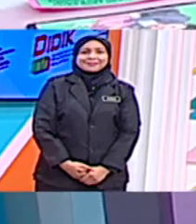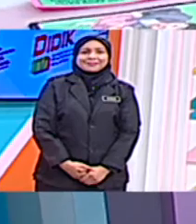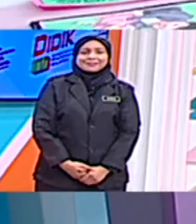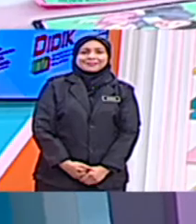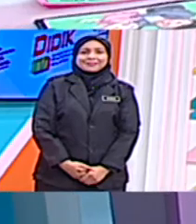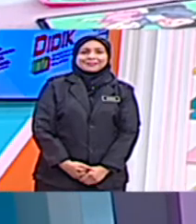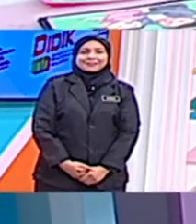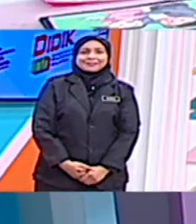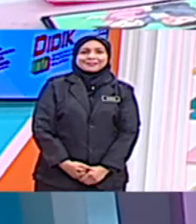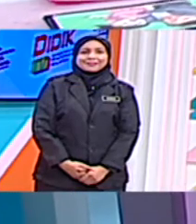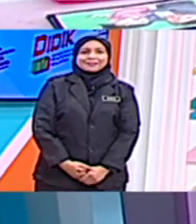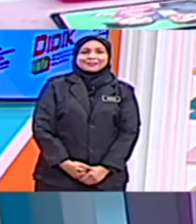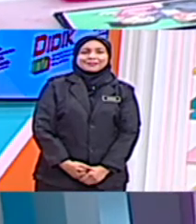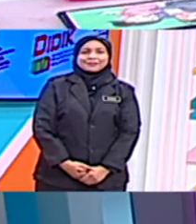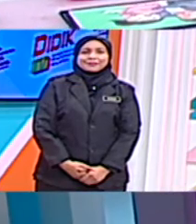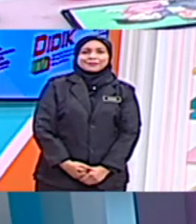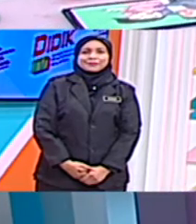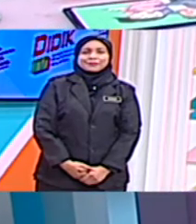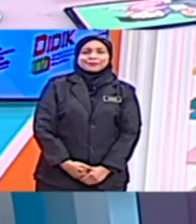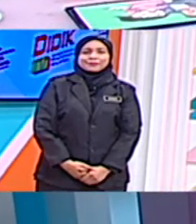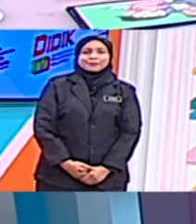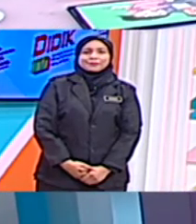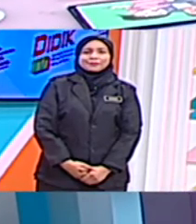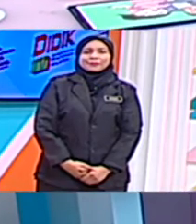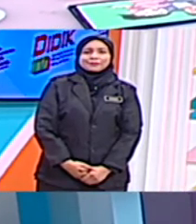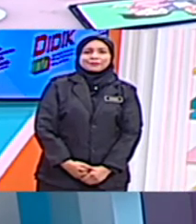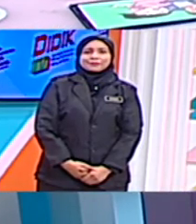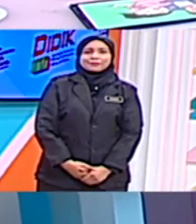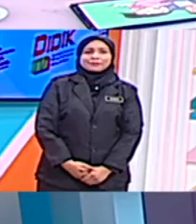Saya suka main lekat-lekat macam ni. Dah lama tak jadi kanak-kanak.